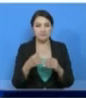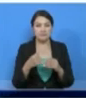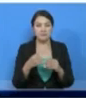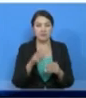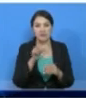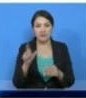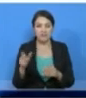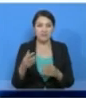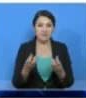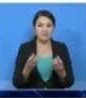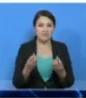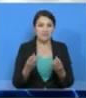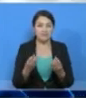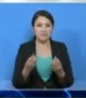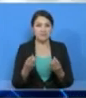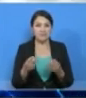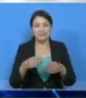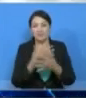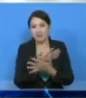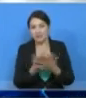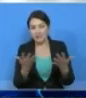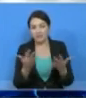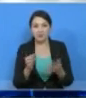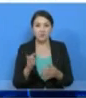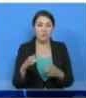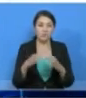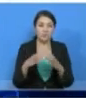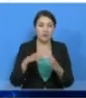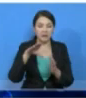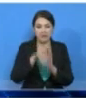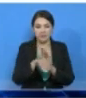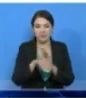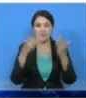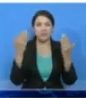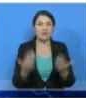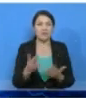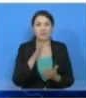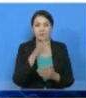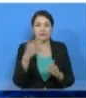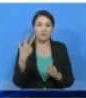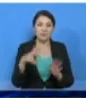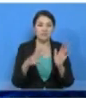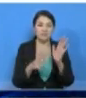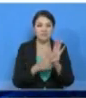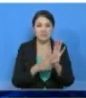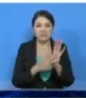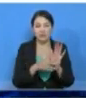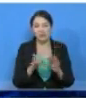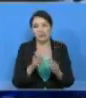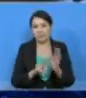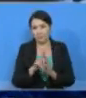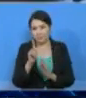жергілікті халық және де мына әртүрлі серіктестердің өкілдері енгізілді. Қазіргі таңда 38 аумақтық округтер